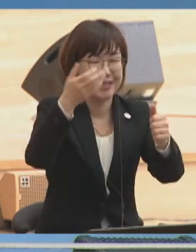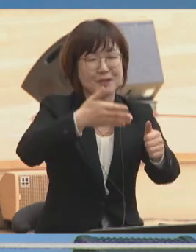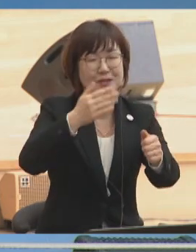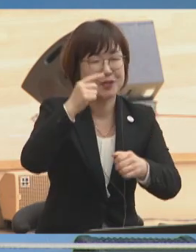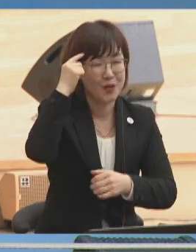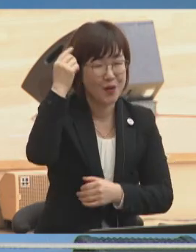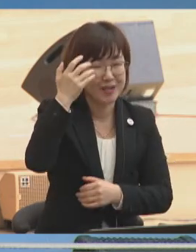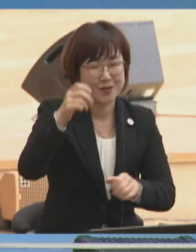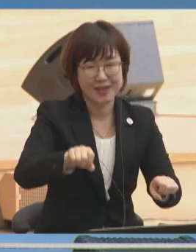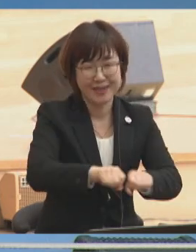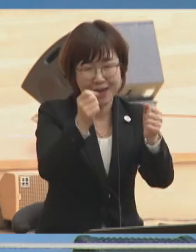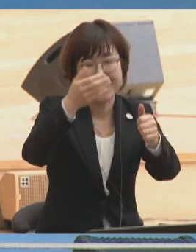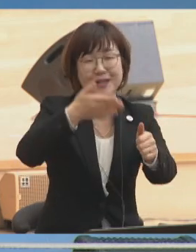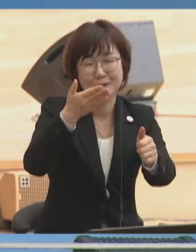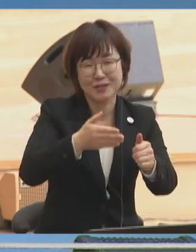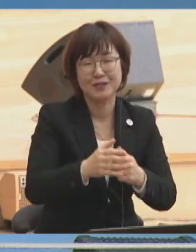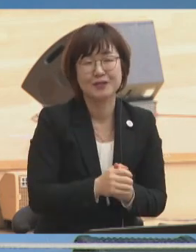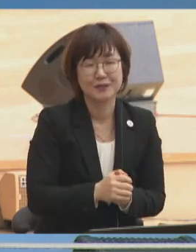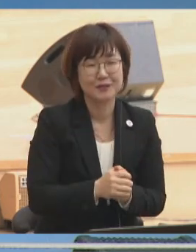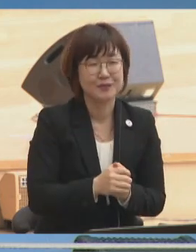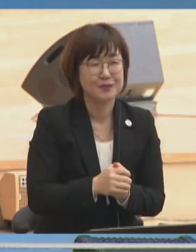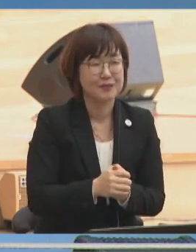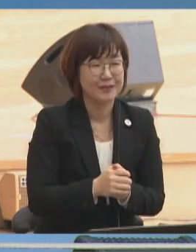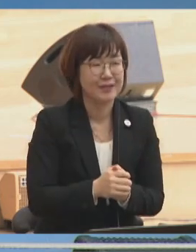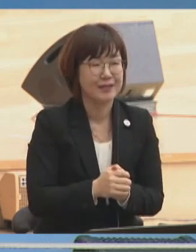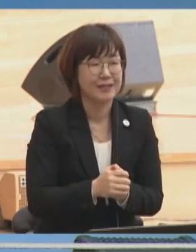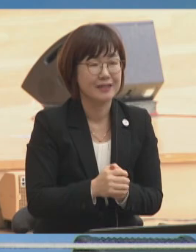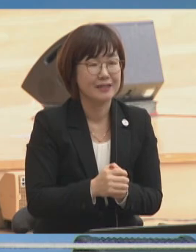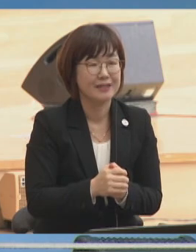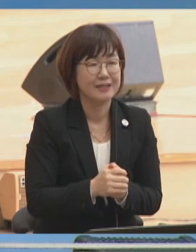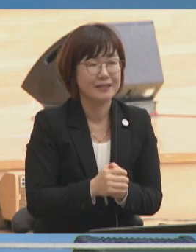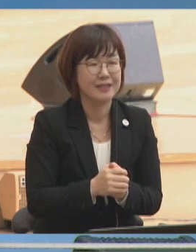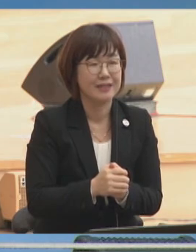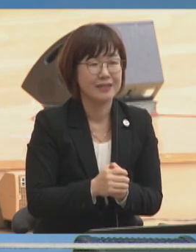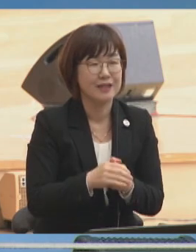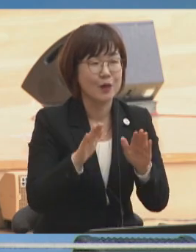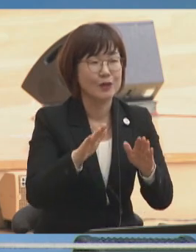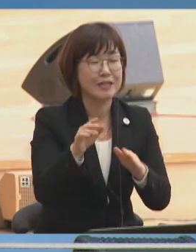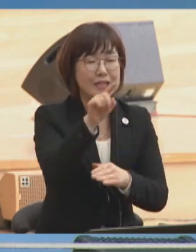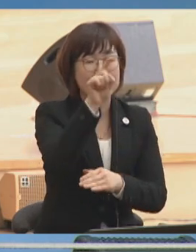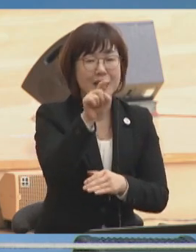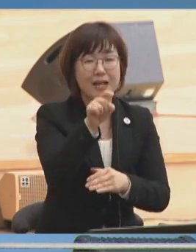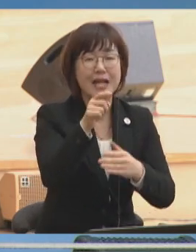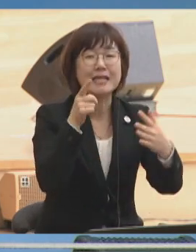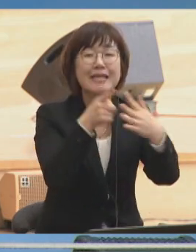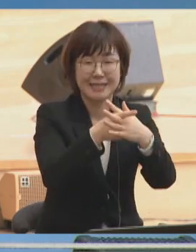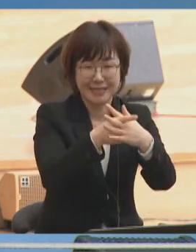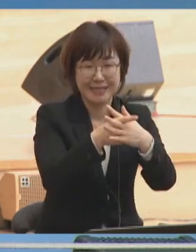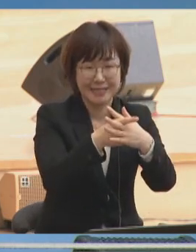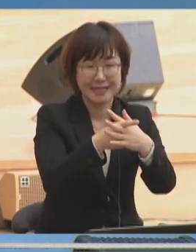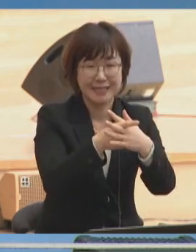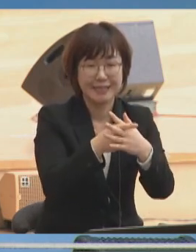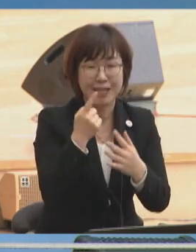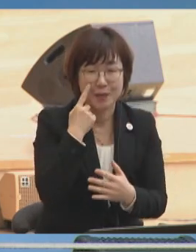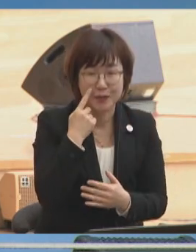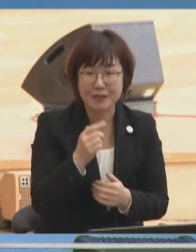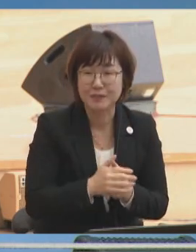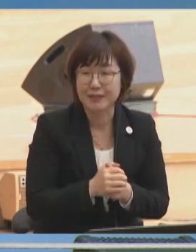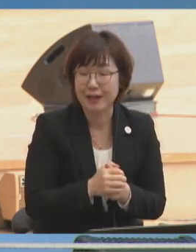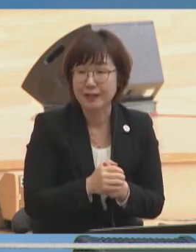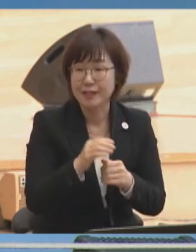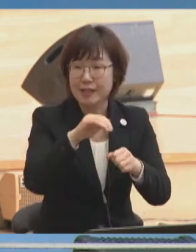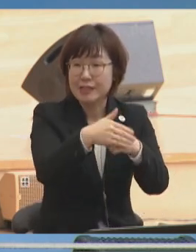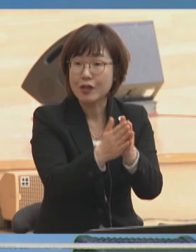축복하는 의미에서. 할렐루야. 자, 오늘은 퀴즈로 말씀을 시작하도록 하겠습니다. 성경에